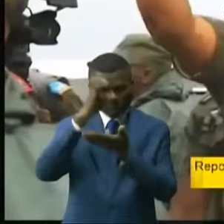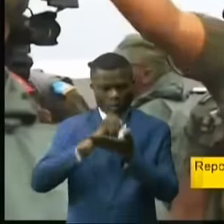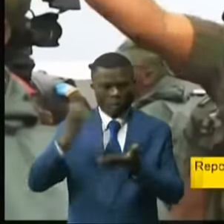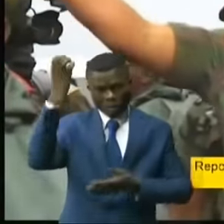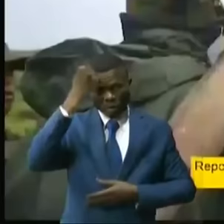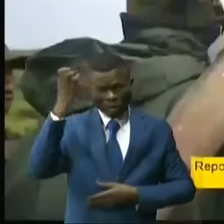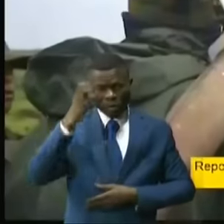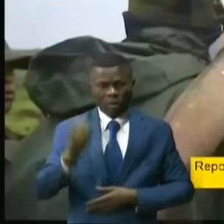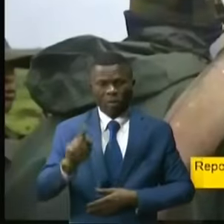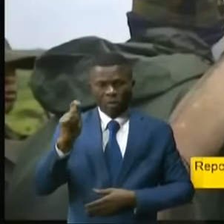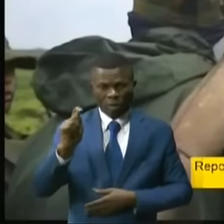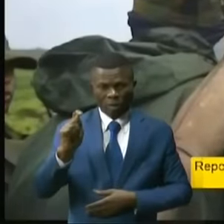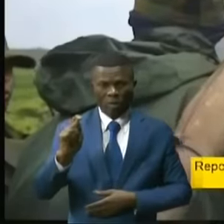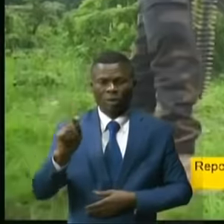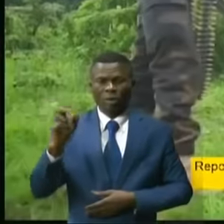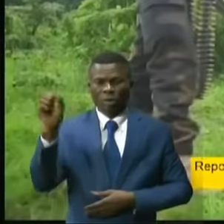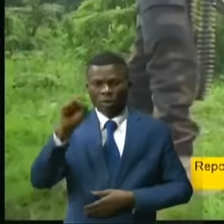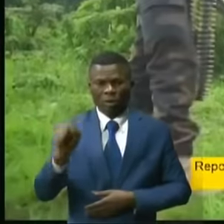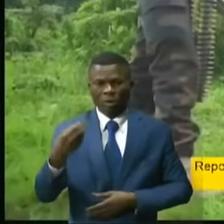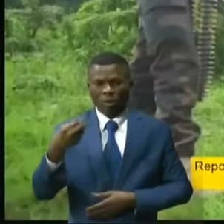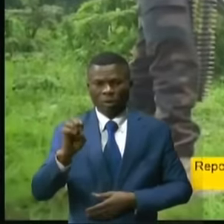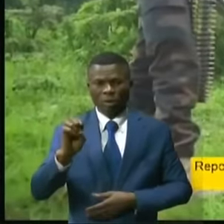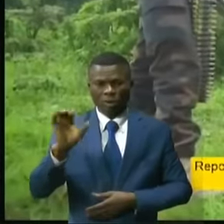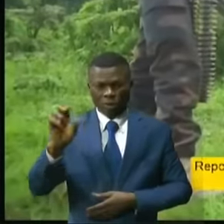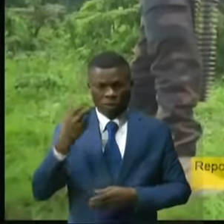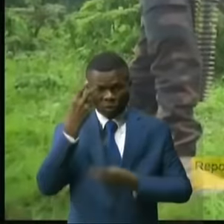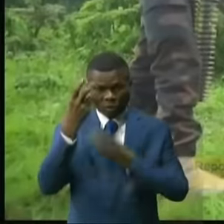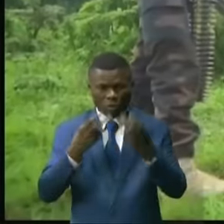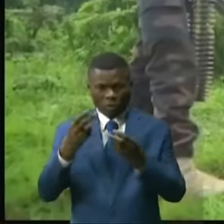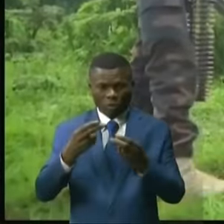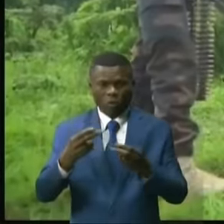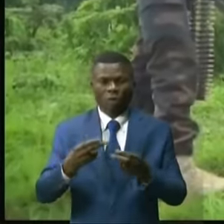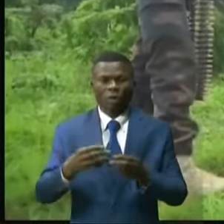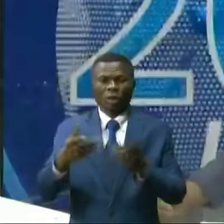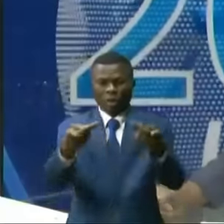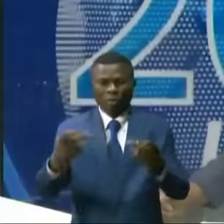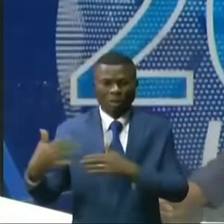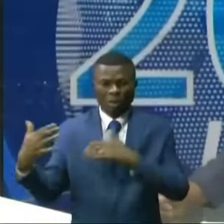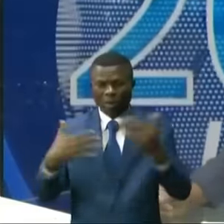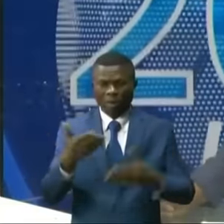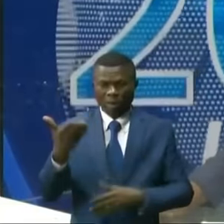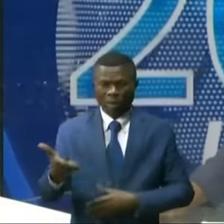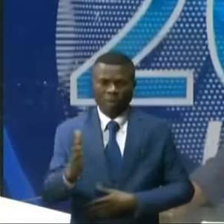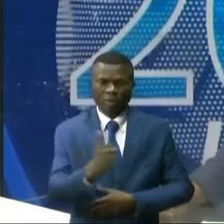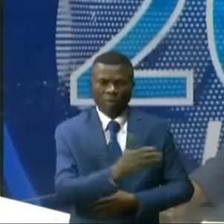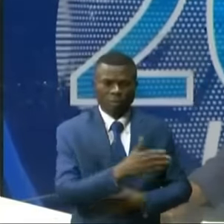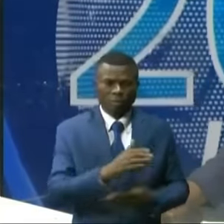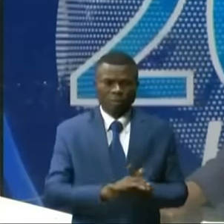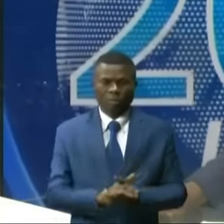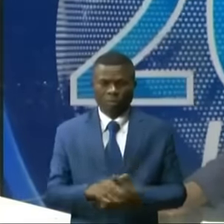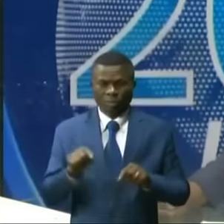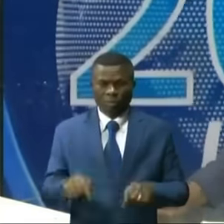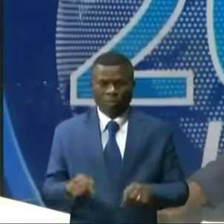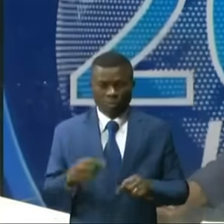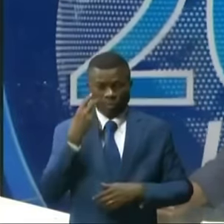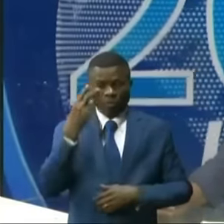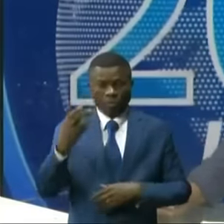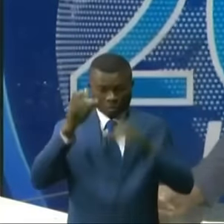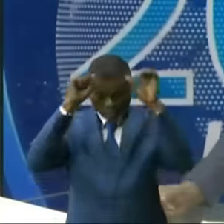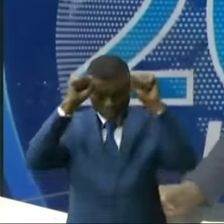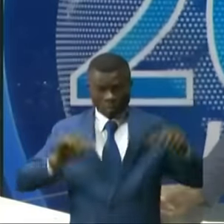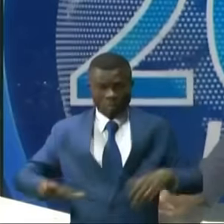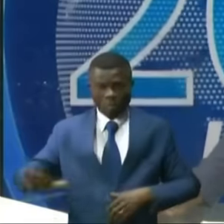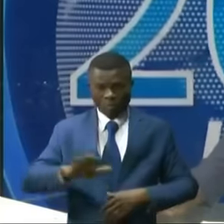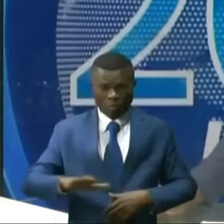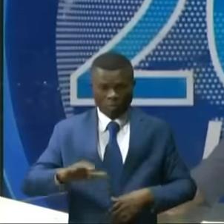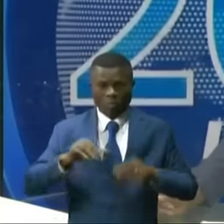té a aussi visité quelques lignes physiques de franc nous allons désormais voir le président de la